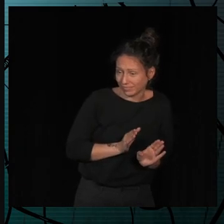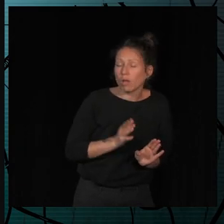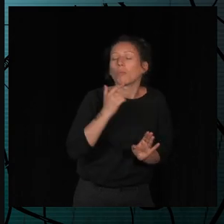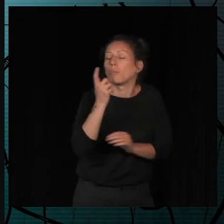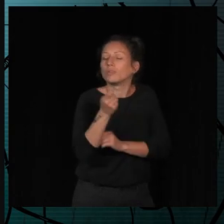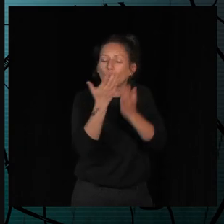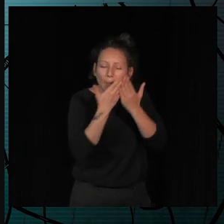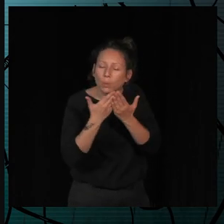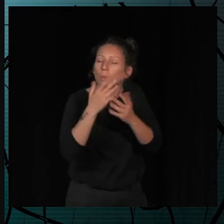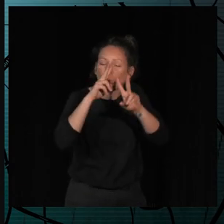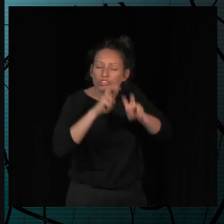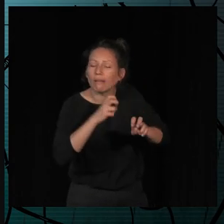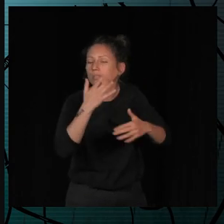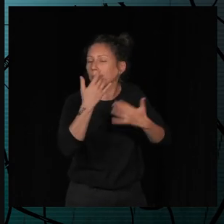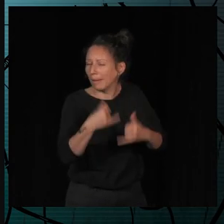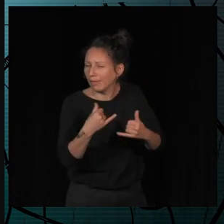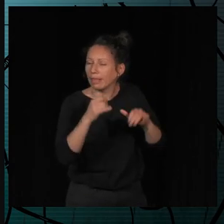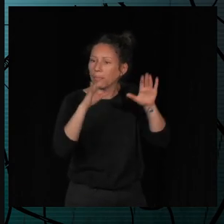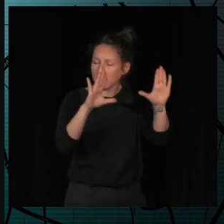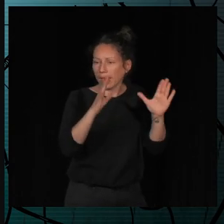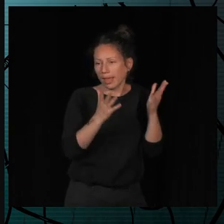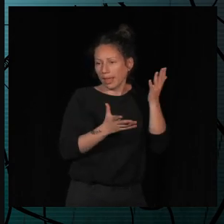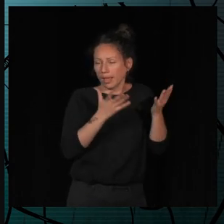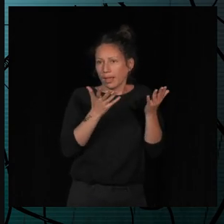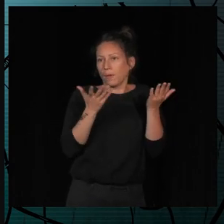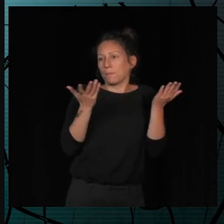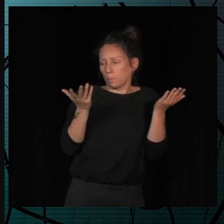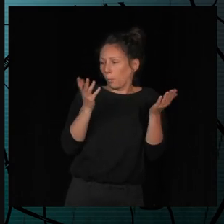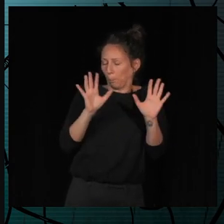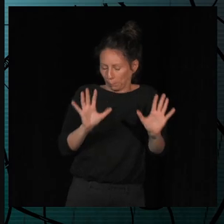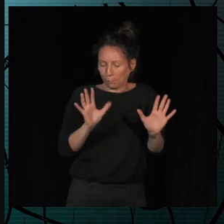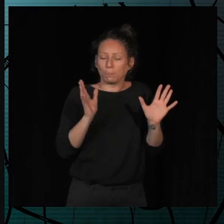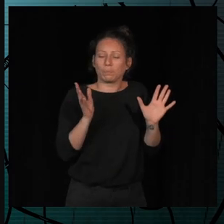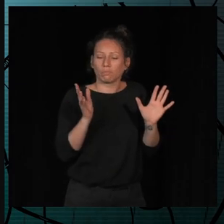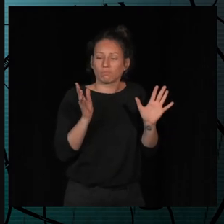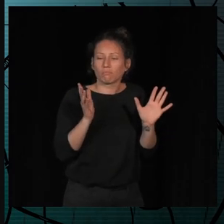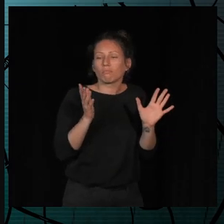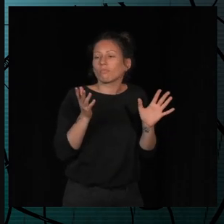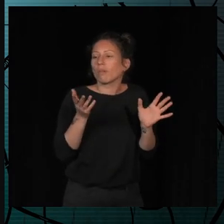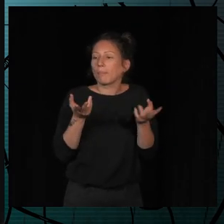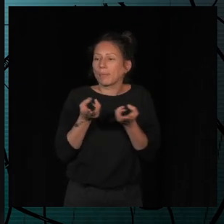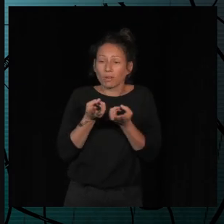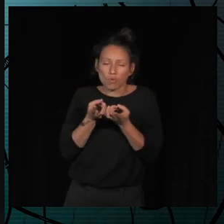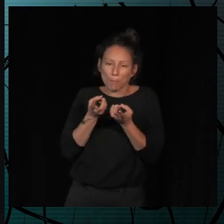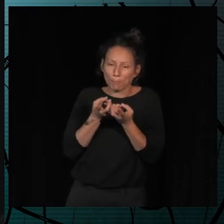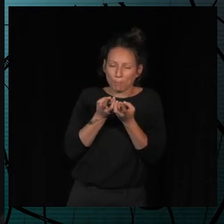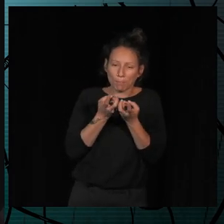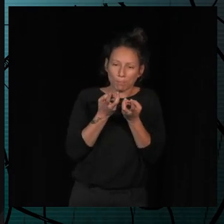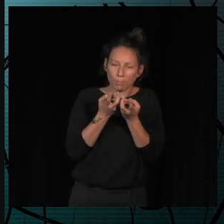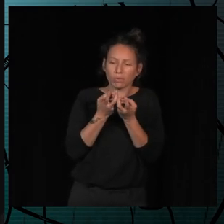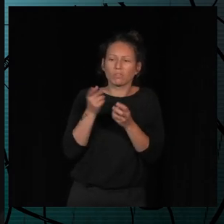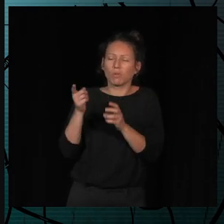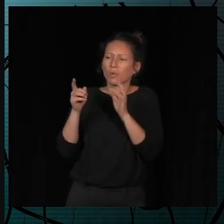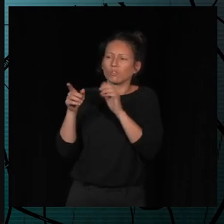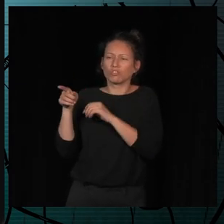si c'est très compliqué finalement mais pour répondre à ça ce que ce qu'on sait quand on tape un peu au hasard et les équipes d'abord en Suisse